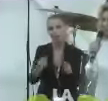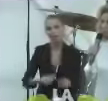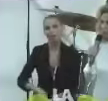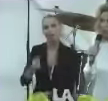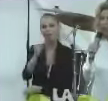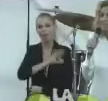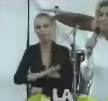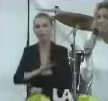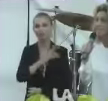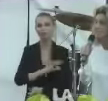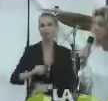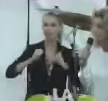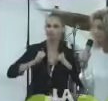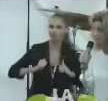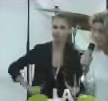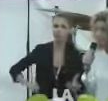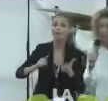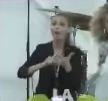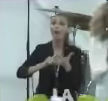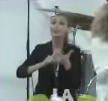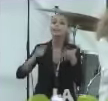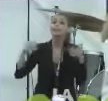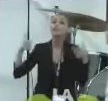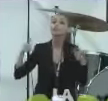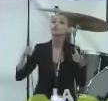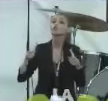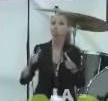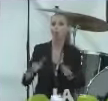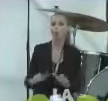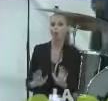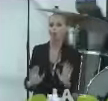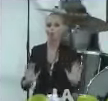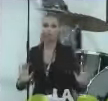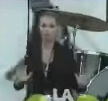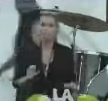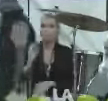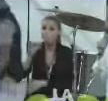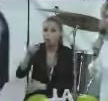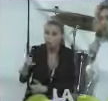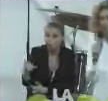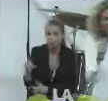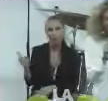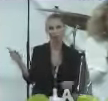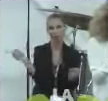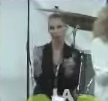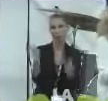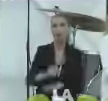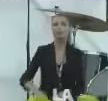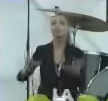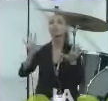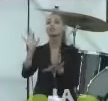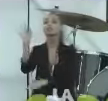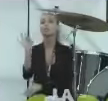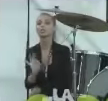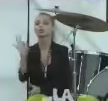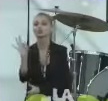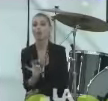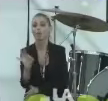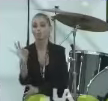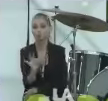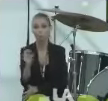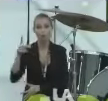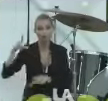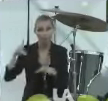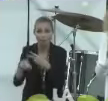la diminuzione significativa. Io non voglio gli zero virgola, perché il 10% dell'IRAP non l'ha